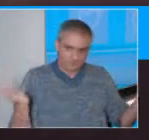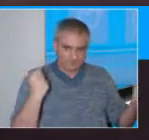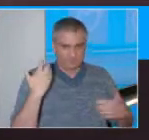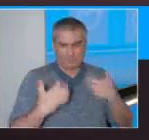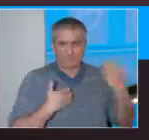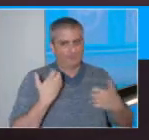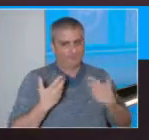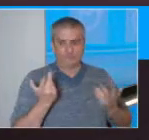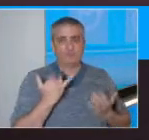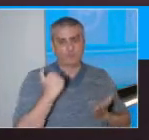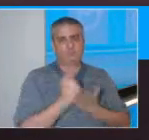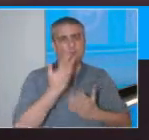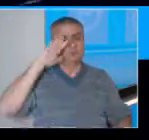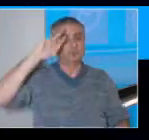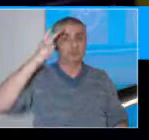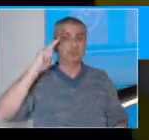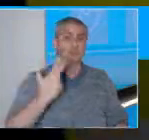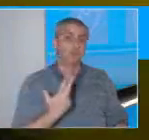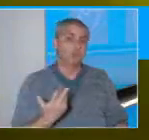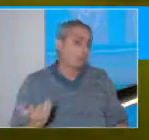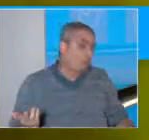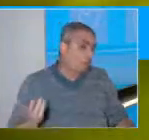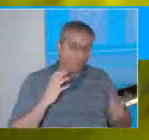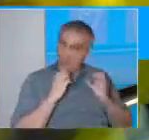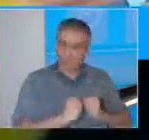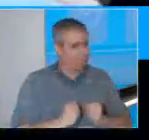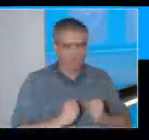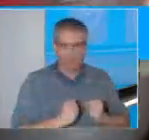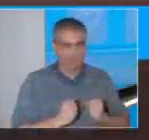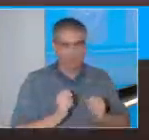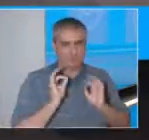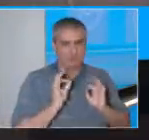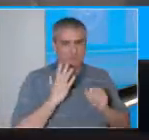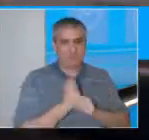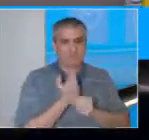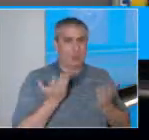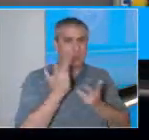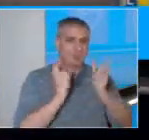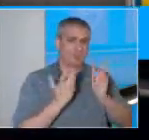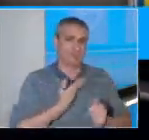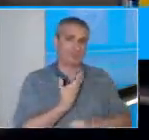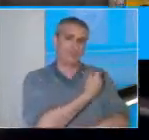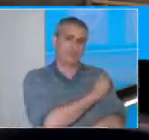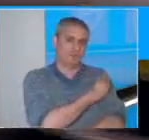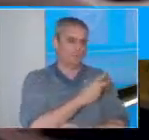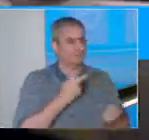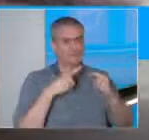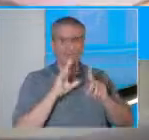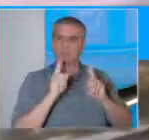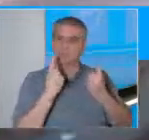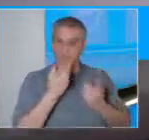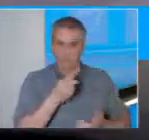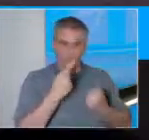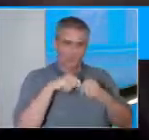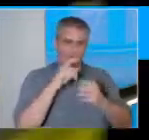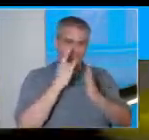אבל כאמור זה עבר היום בקריאה שנייה או שלישית, שלא בטוח עד כמה זה באמת יצליח לעודד את ההתחסנות. כן, במקביל למה שקרה במליאה,